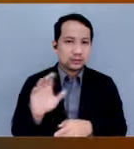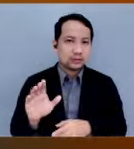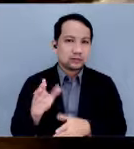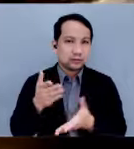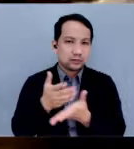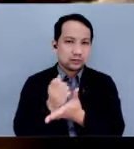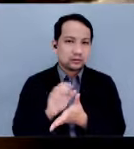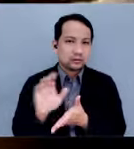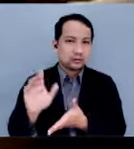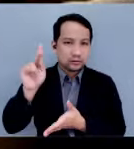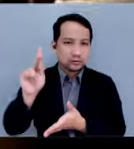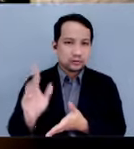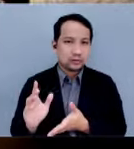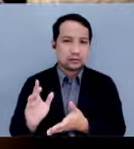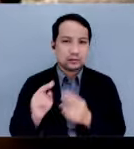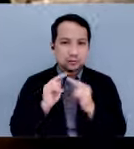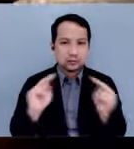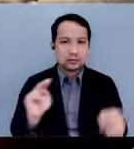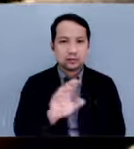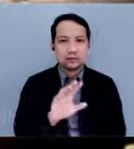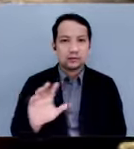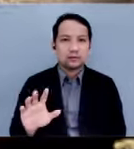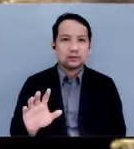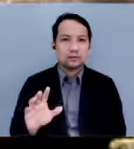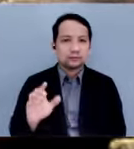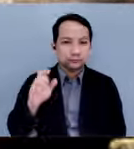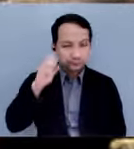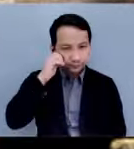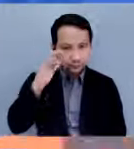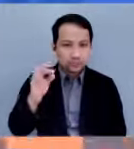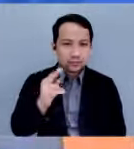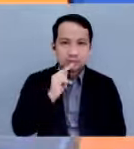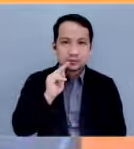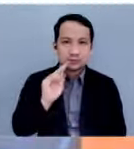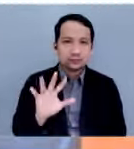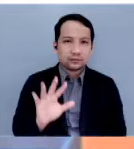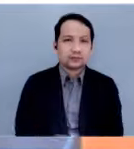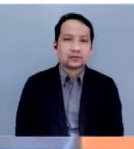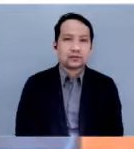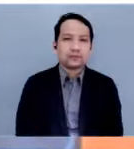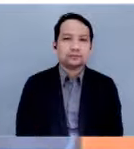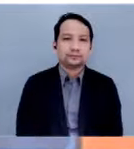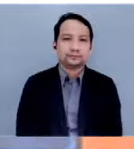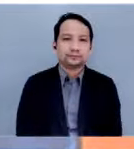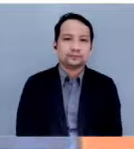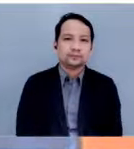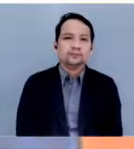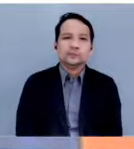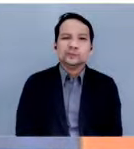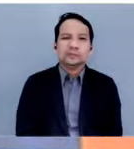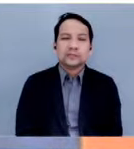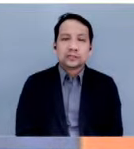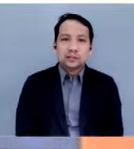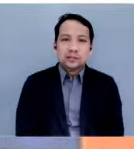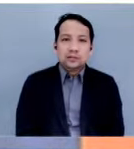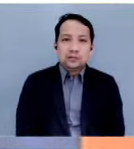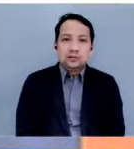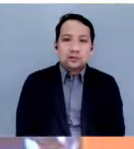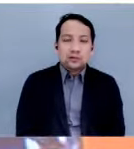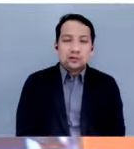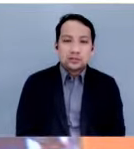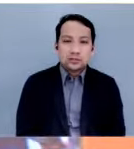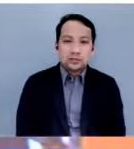pastor. Nagbabalita mula sa Frontline, Elaine Fulgencio, News 5. Biglang nag-walk out si Senator Rafi Tulfo sa